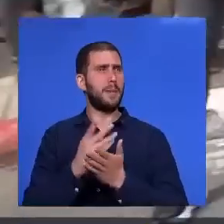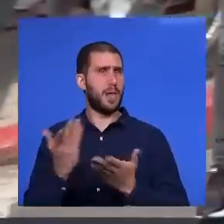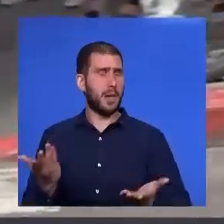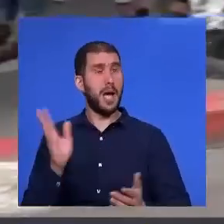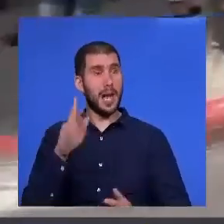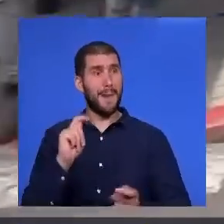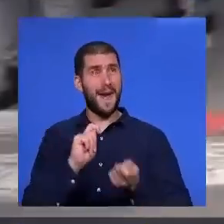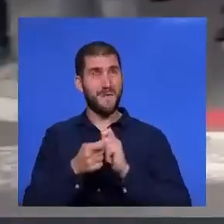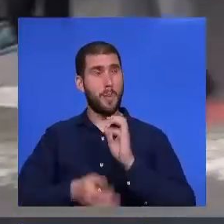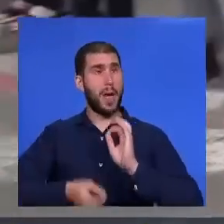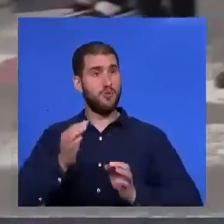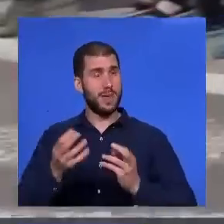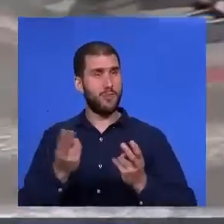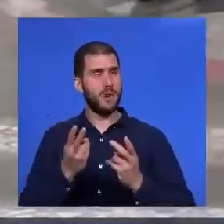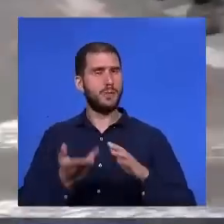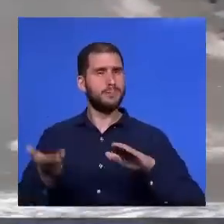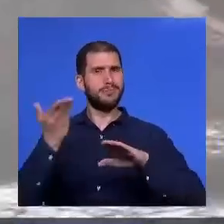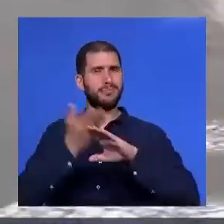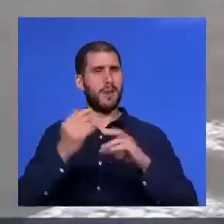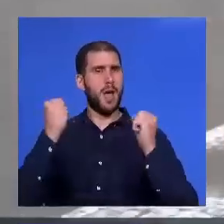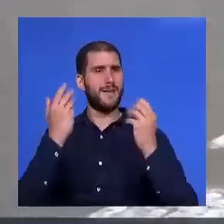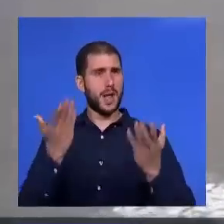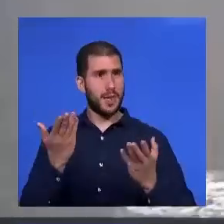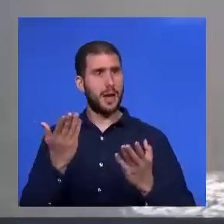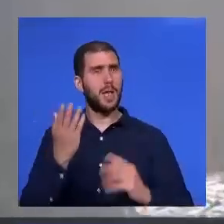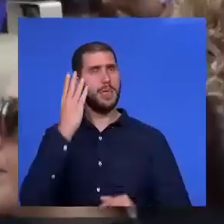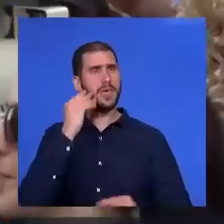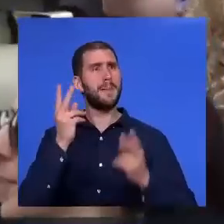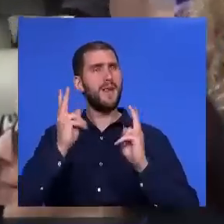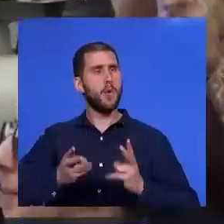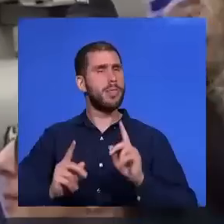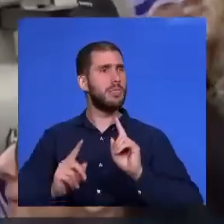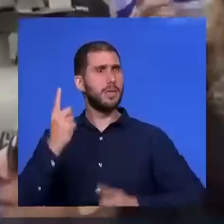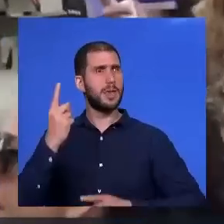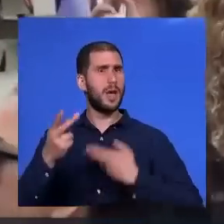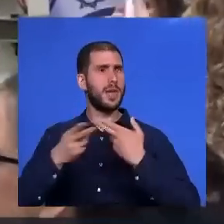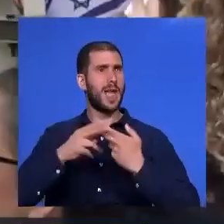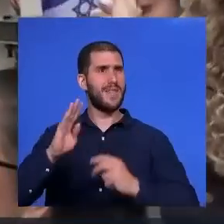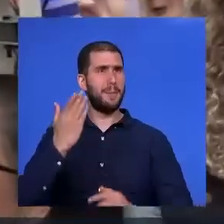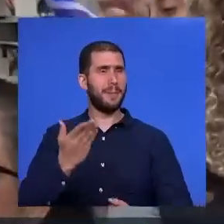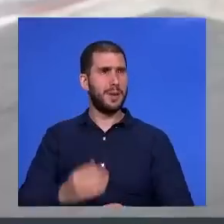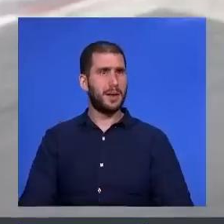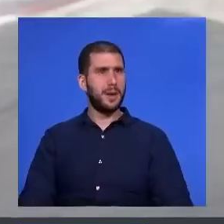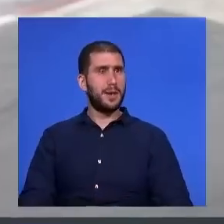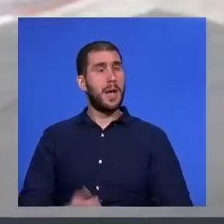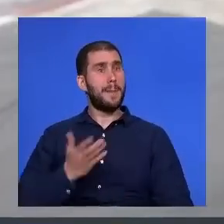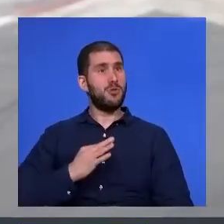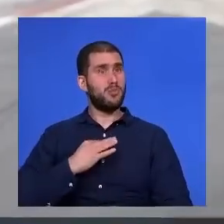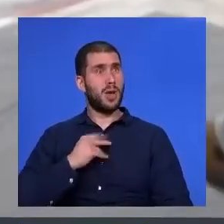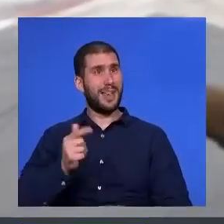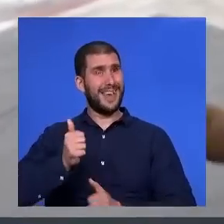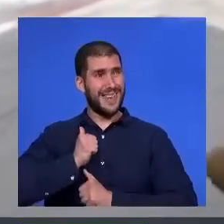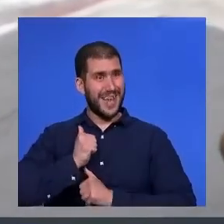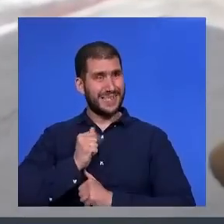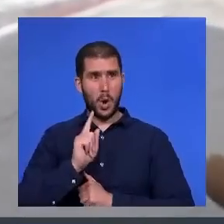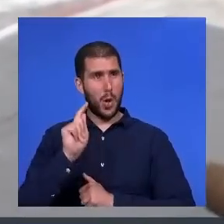כאן הרפורמה המשפטית עמדה במוקד ההפגנה, שנהנתה מהאפשרות הנדירה להתקרב לנתניהו. הבן שלי שהולך להתגייס,